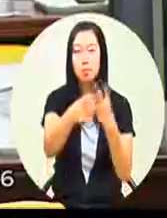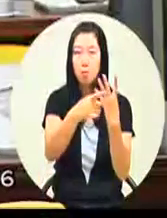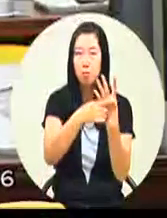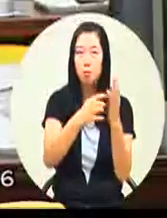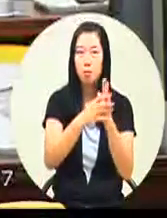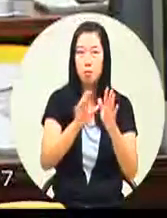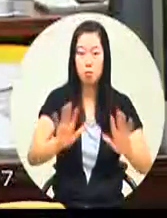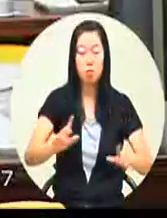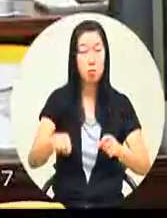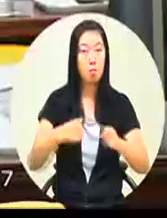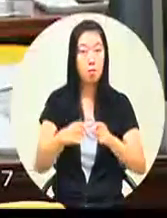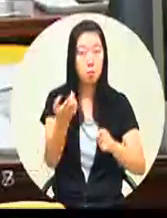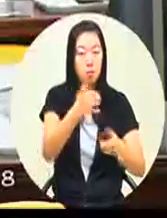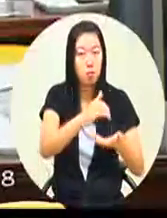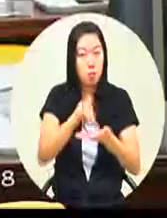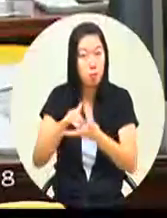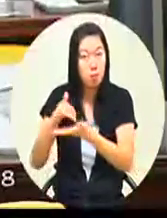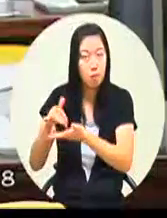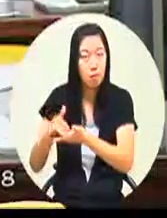今年